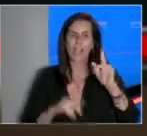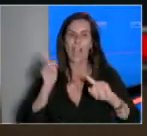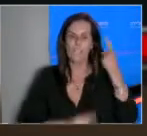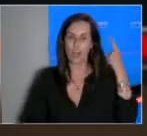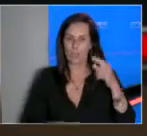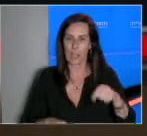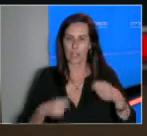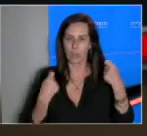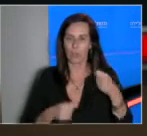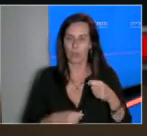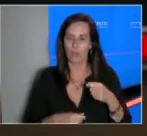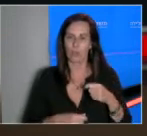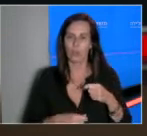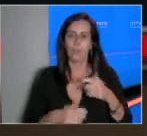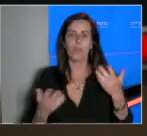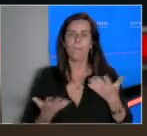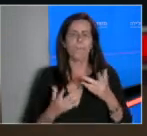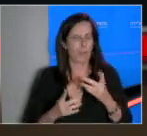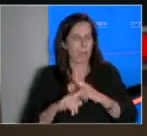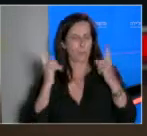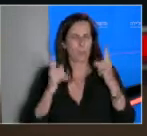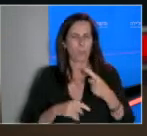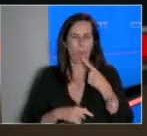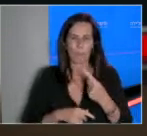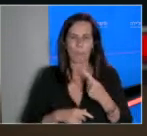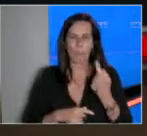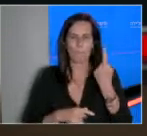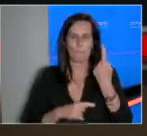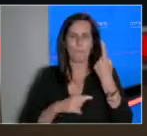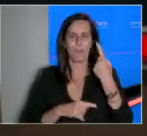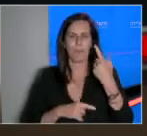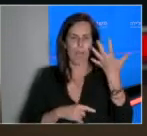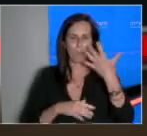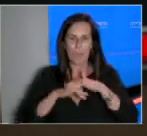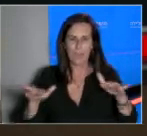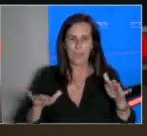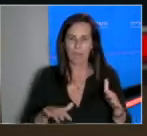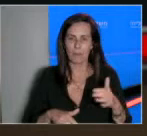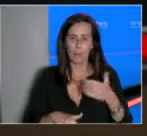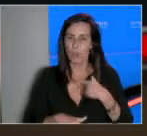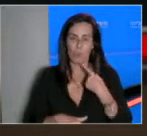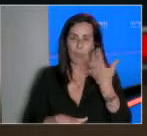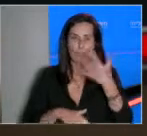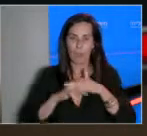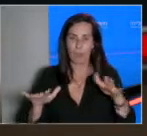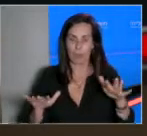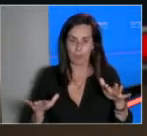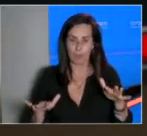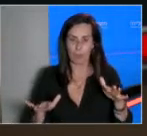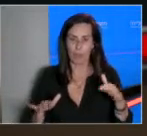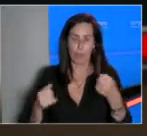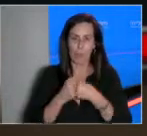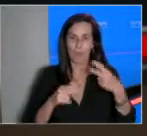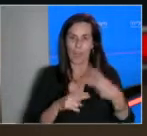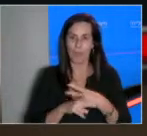אני אומר שתראה מה אבסורד פה, הם מדברים על מיליארד, חמישה מיליארד, כשאנחנו אומרים 5 מיליארד